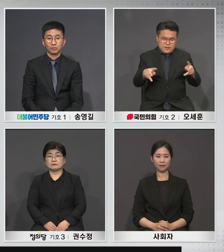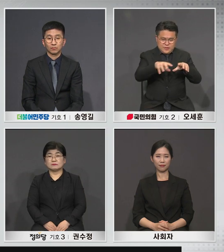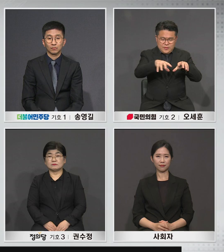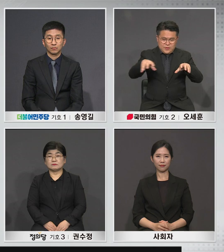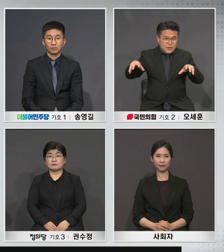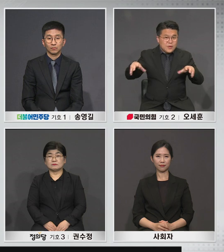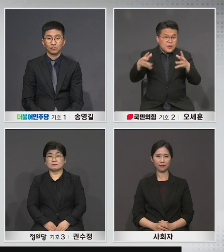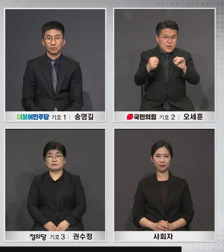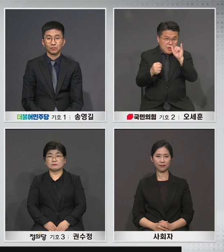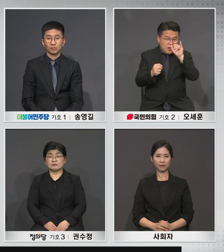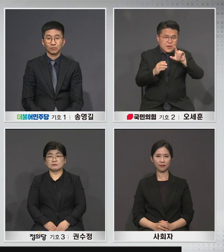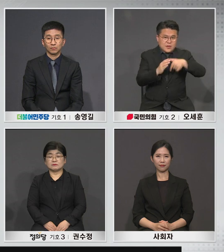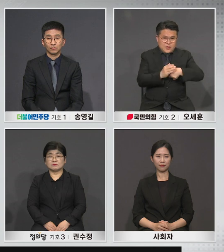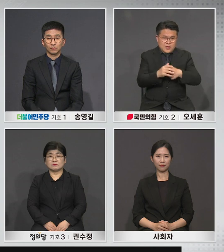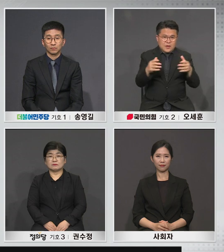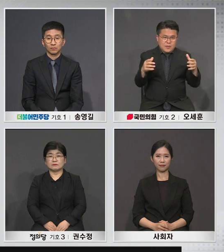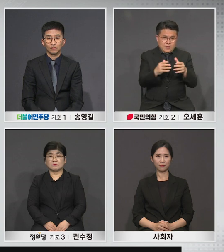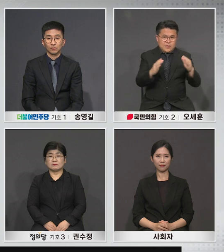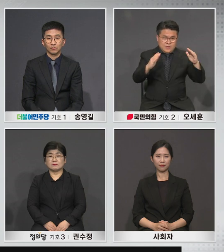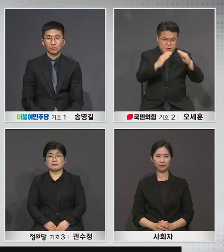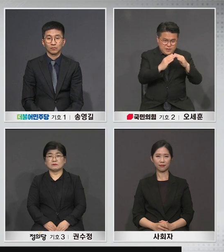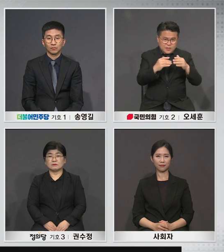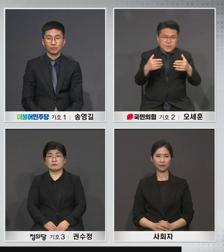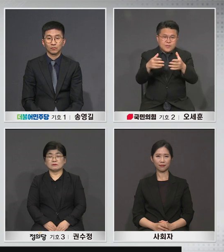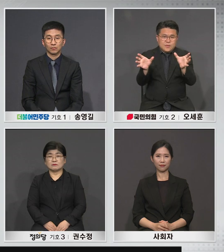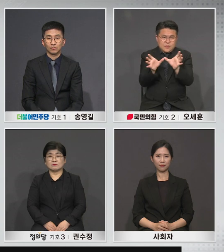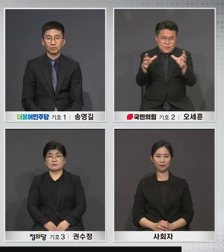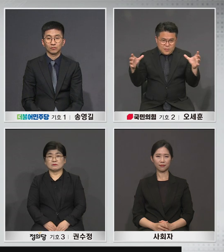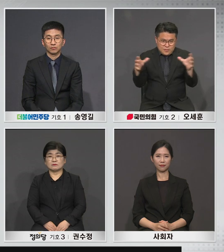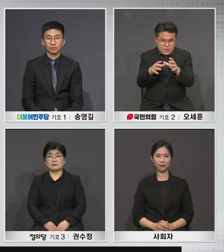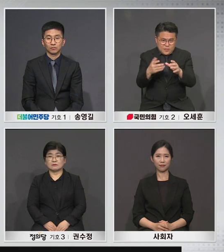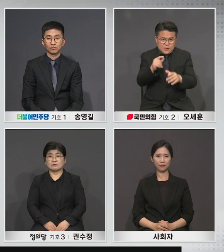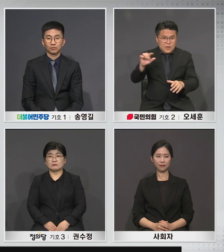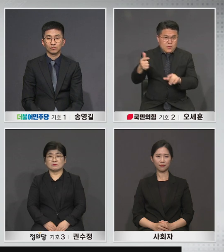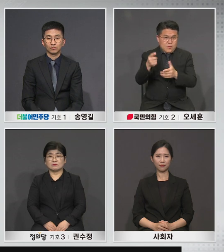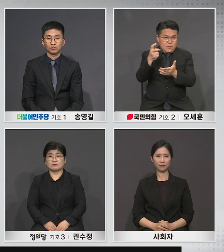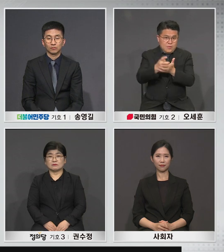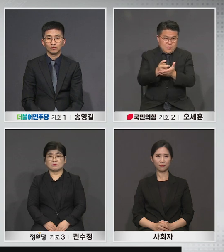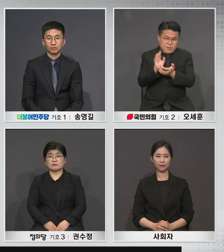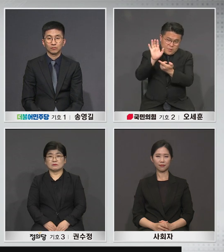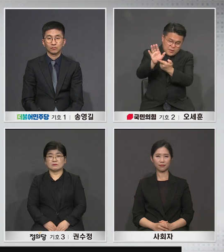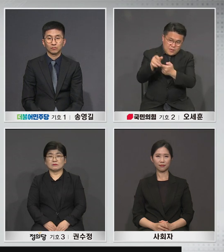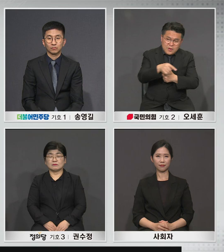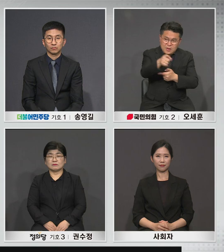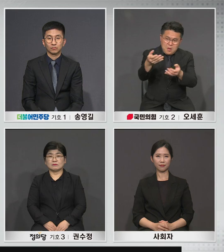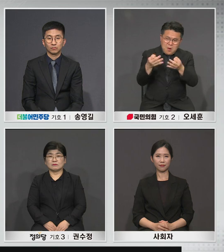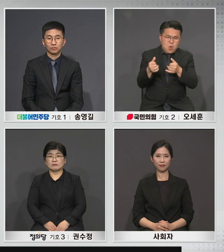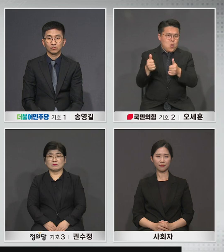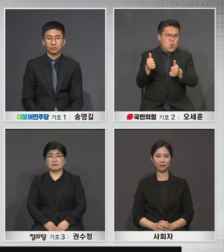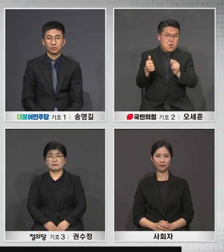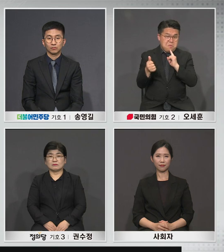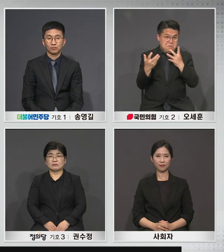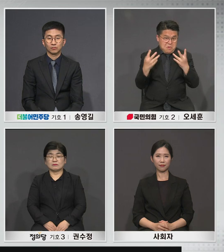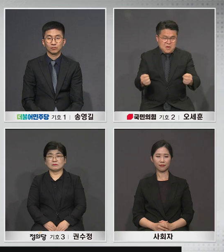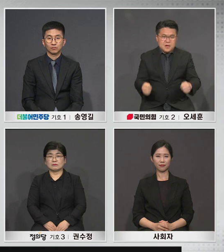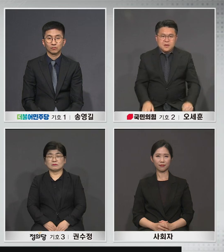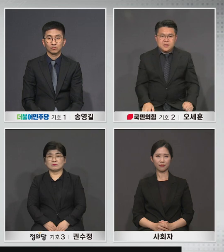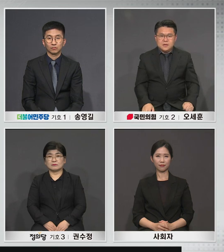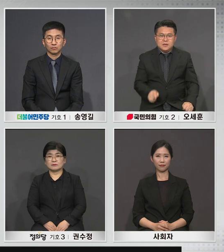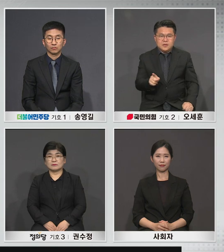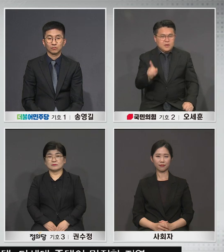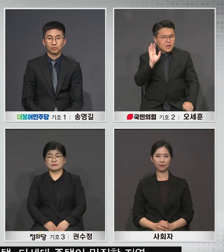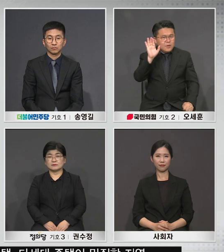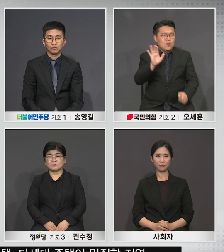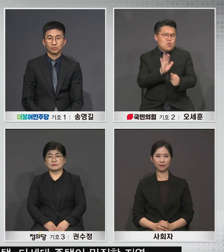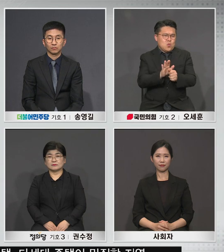모아주택, 모아타운이라는 새로운 제도를 도입했는데 시장의 반응이 매우 뜨겁고 긍정적입니다. 이것도 큰 도움이